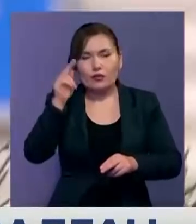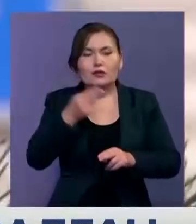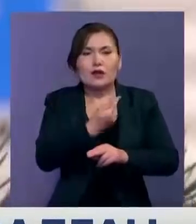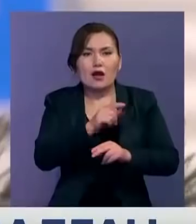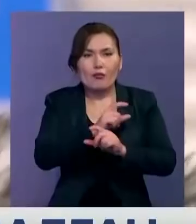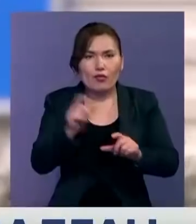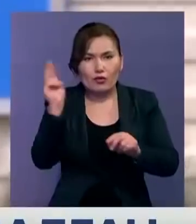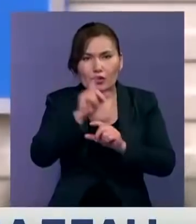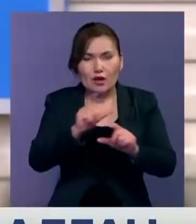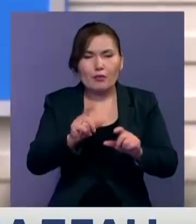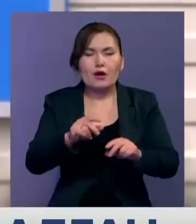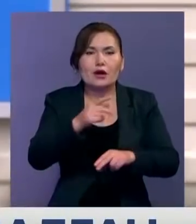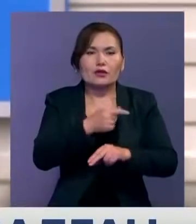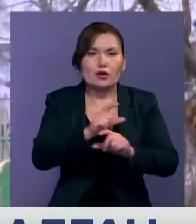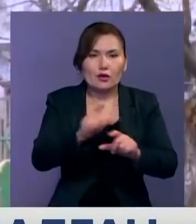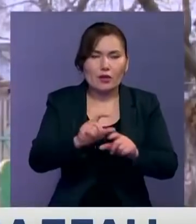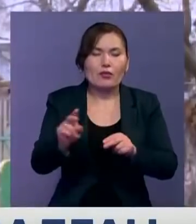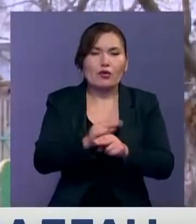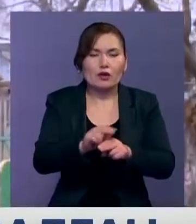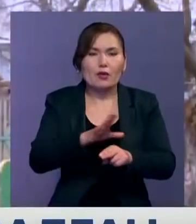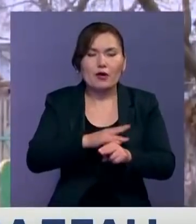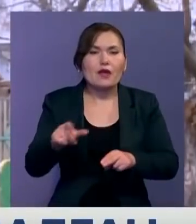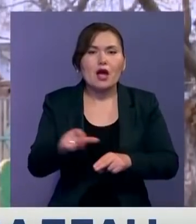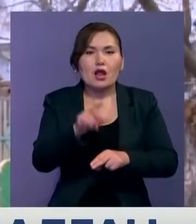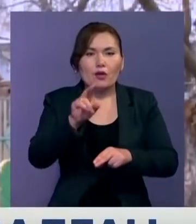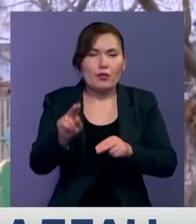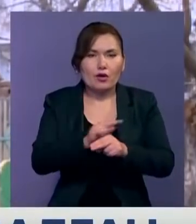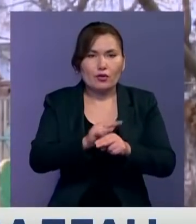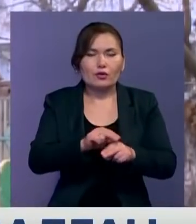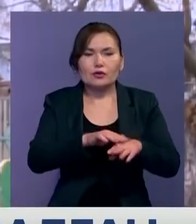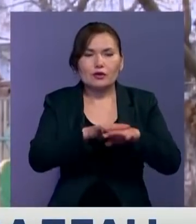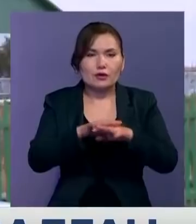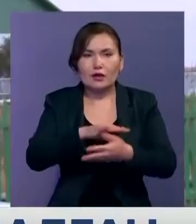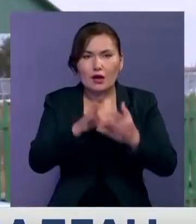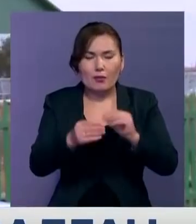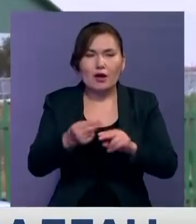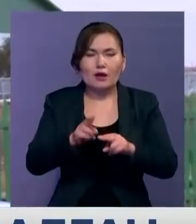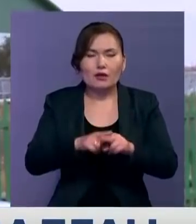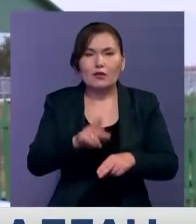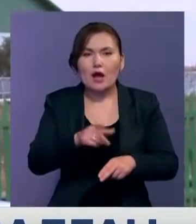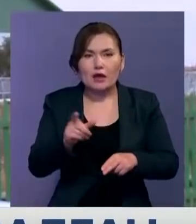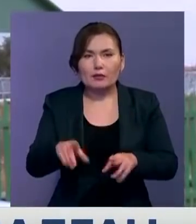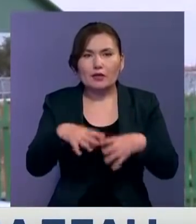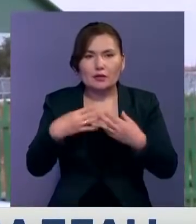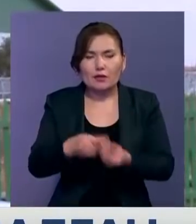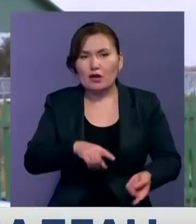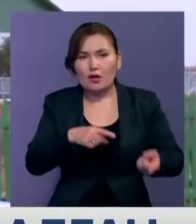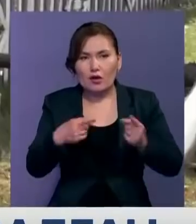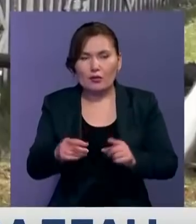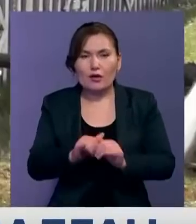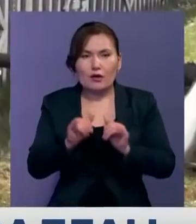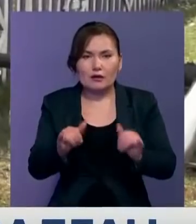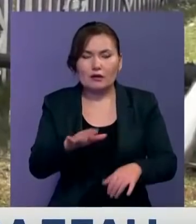салынды. Былтыр ауыл ішіндегі жолдар толықтай асфальтталды. Нәтижесінде онда қоныс аударушылардың саны артқан.